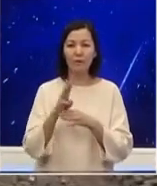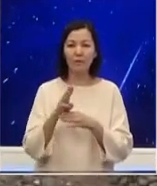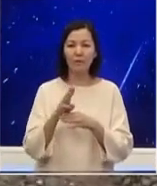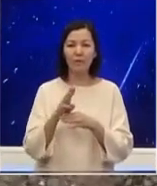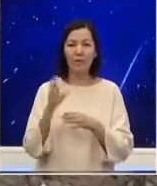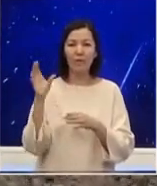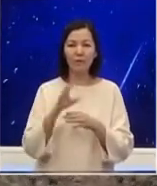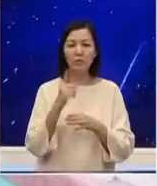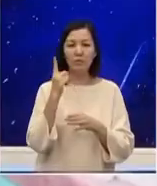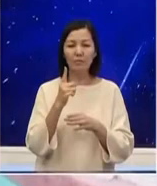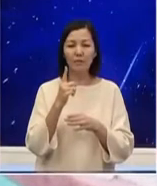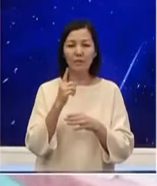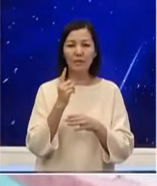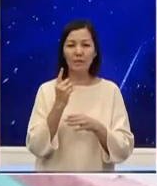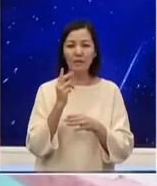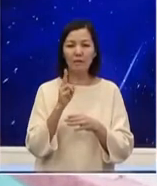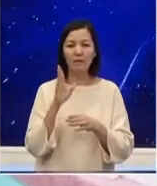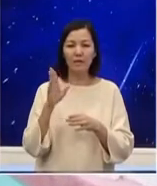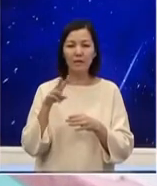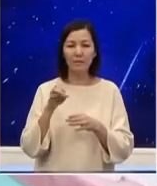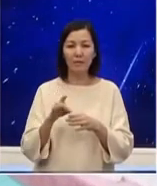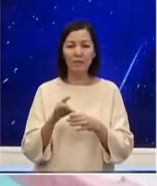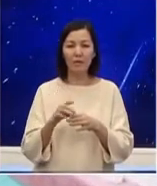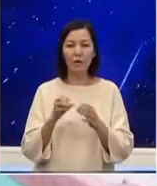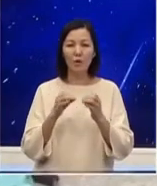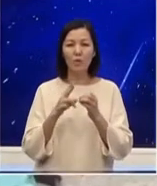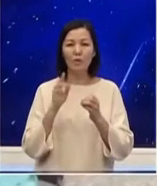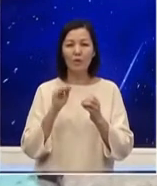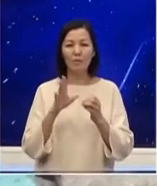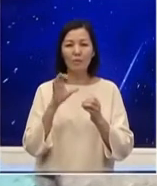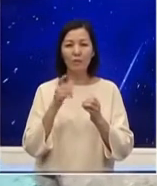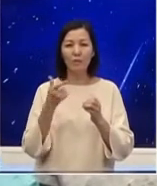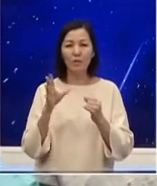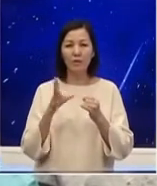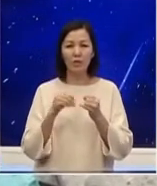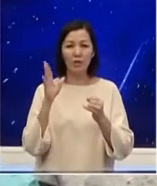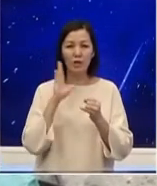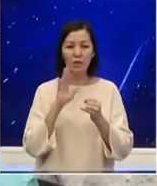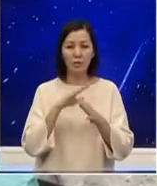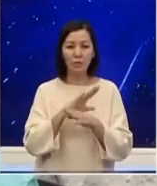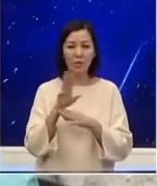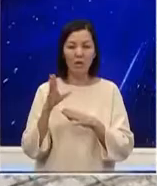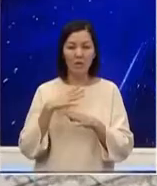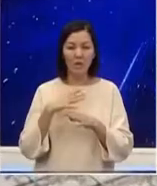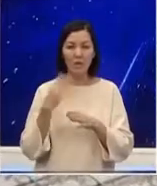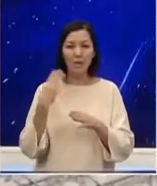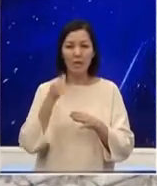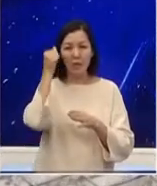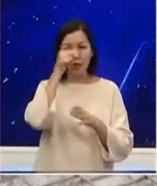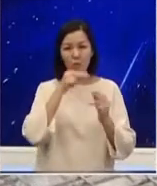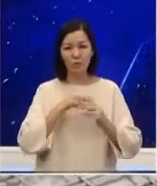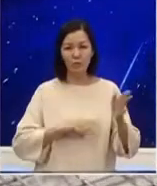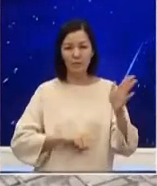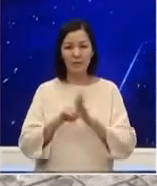секундына 800 текше метр. Биылғы жылы бұл жерден 12500 гектар суармалы егістік суарылған. 1940 жылдан бері жұмыс істеп келе